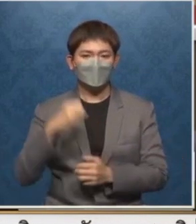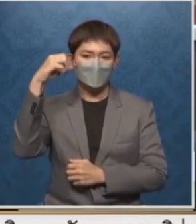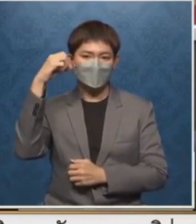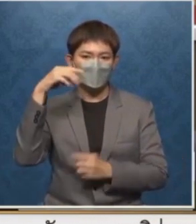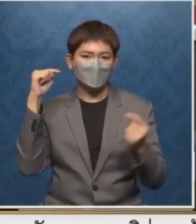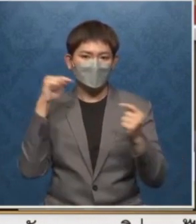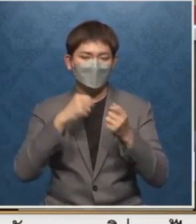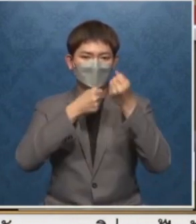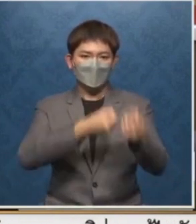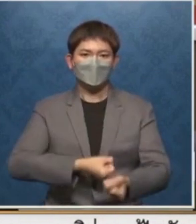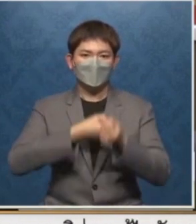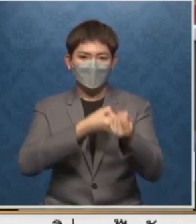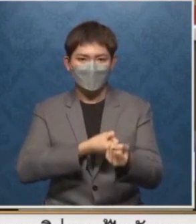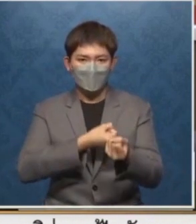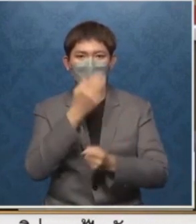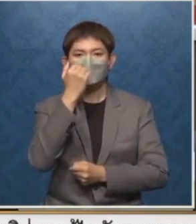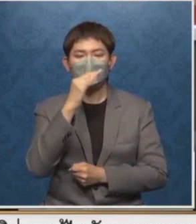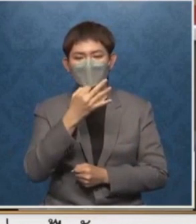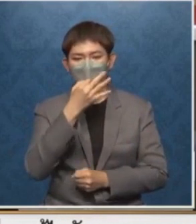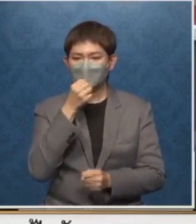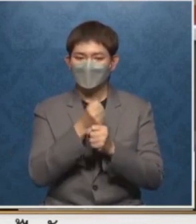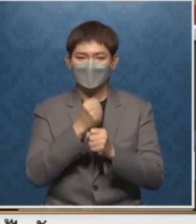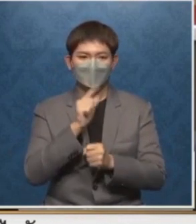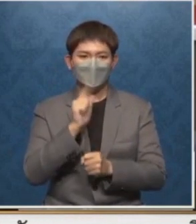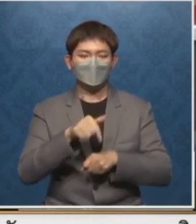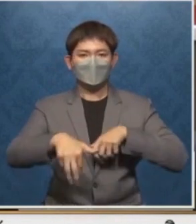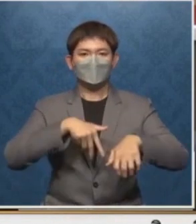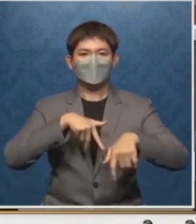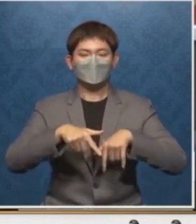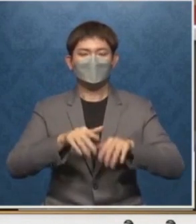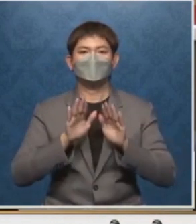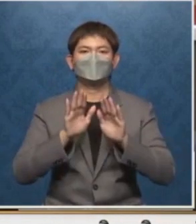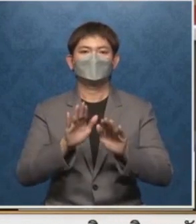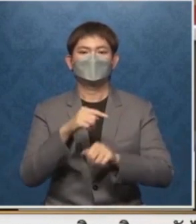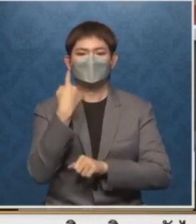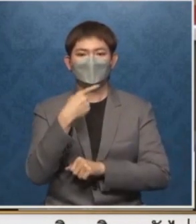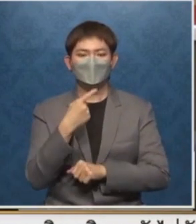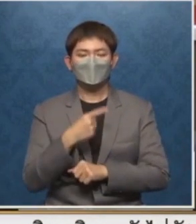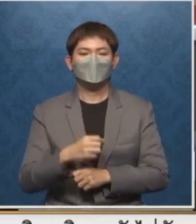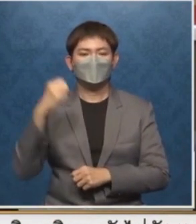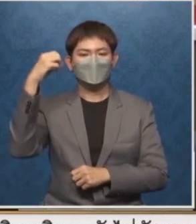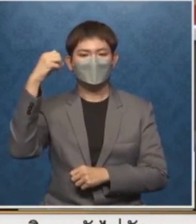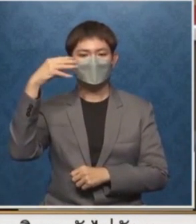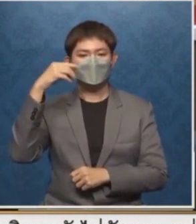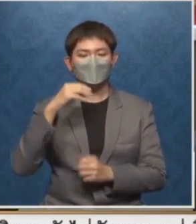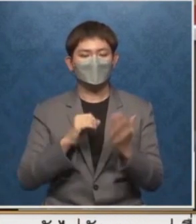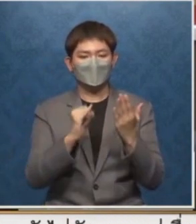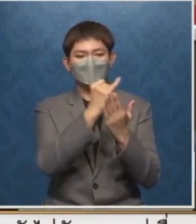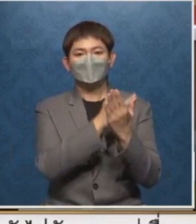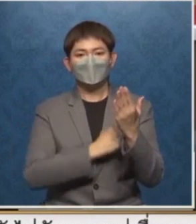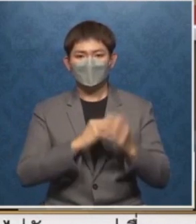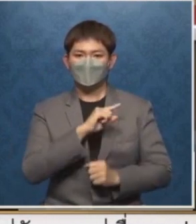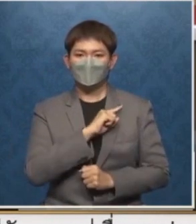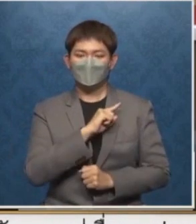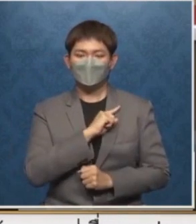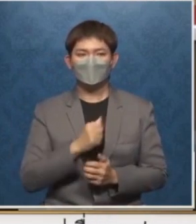รซึ่งเป็นอาชีพของชาวบ้านเราก็ฝากเรื่องไปยังการไฟฟ้าส่วนภูมิภาคนะครับอีกรายครับน